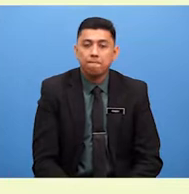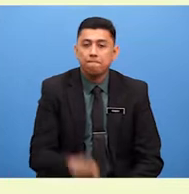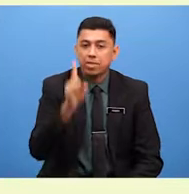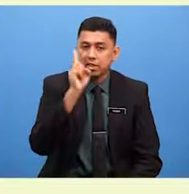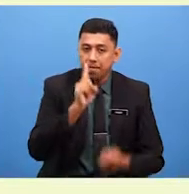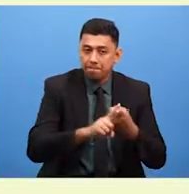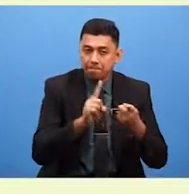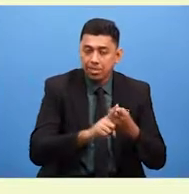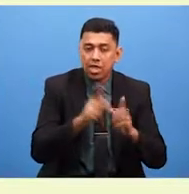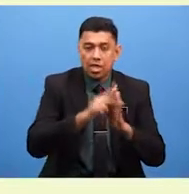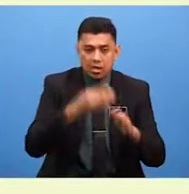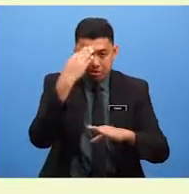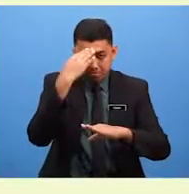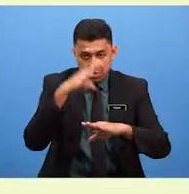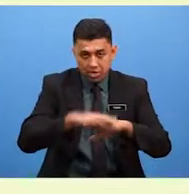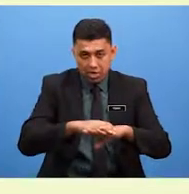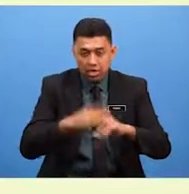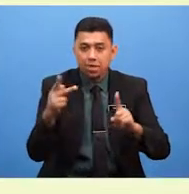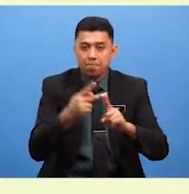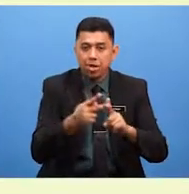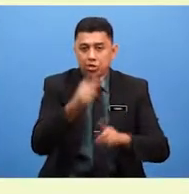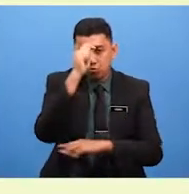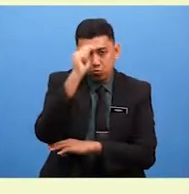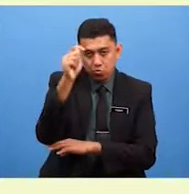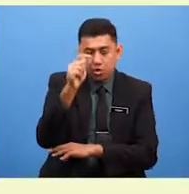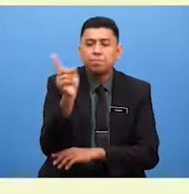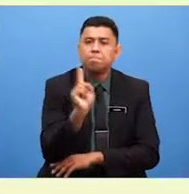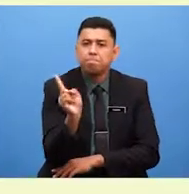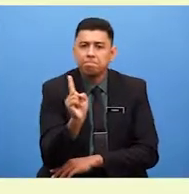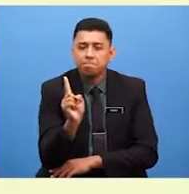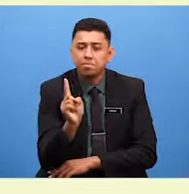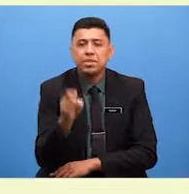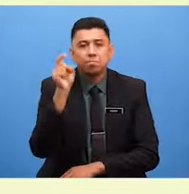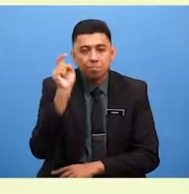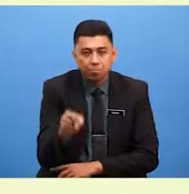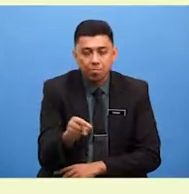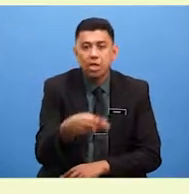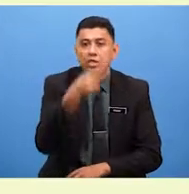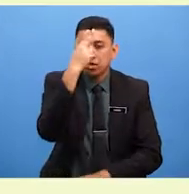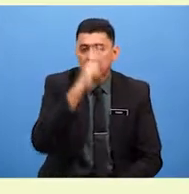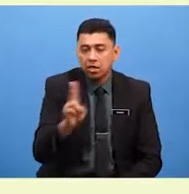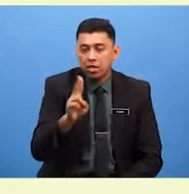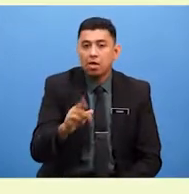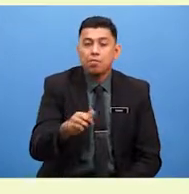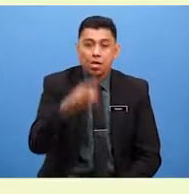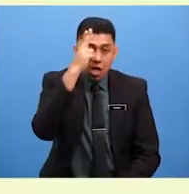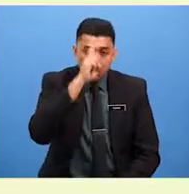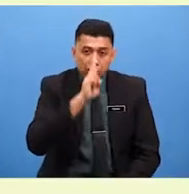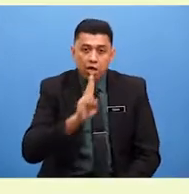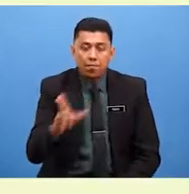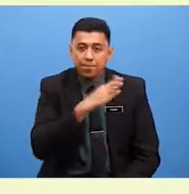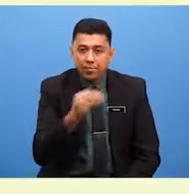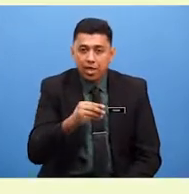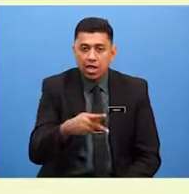pertama, kepercayaan kepada Tuhan. Di mana kita mesti menghormati agama